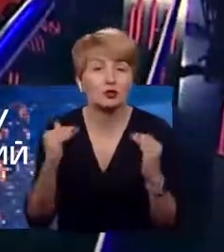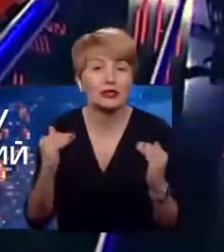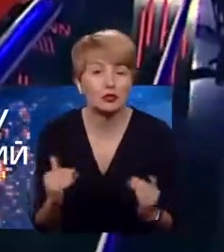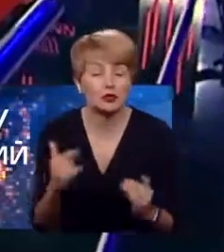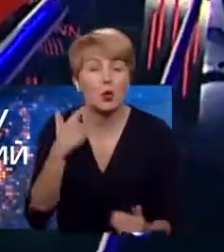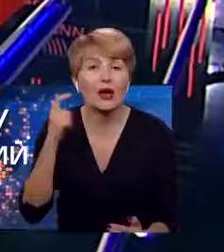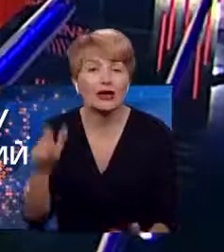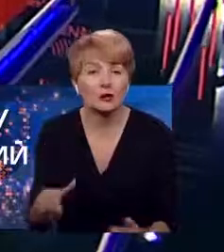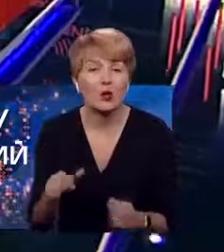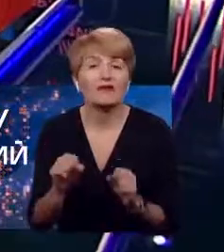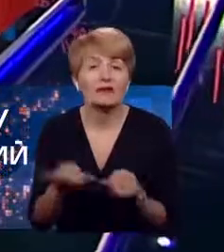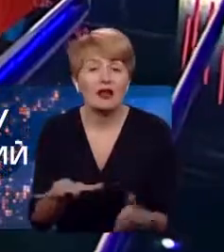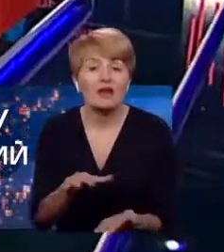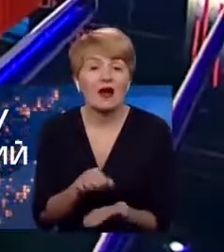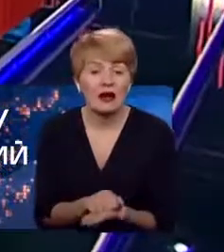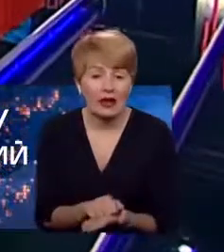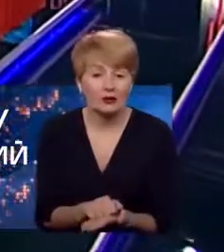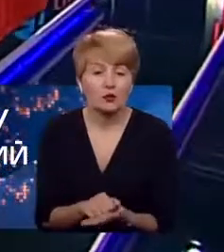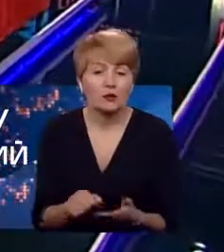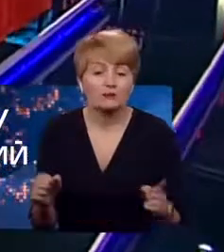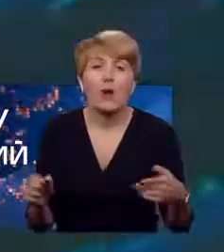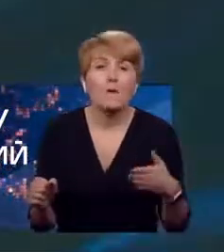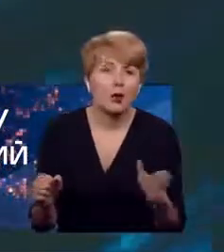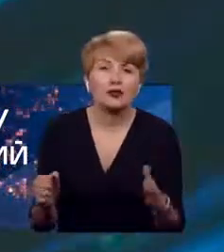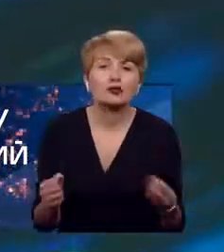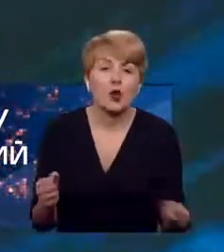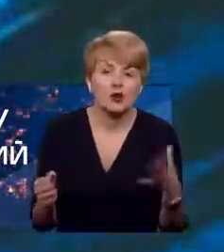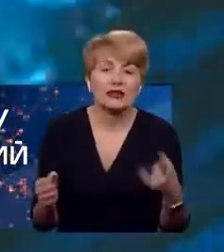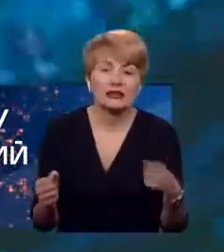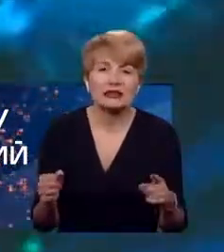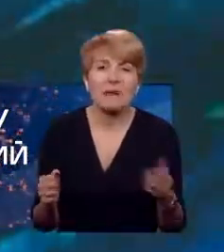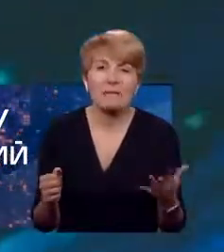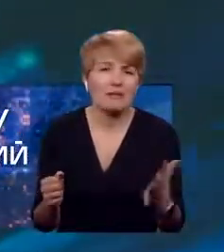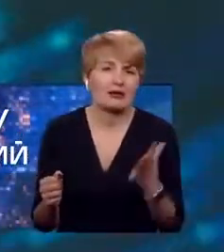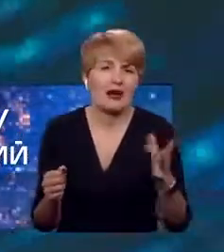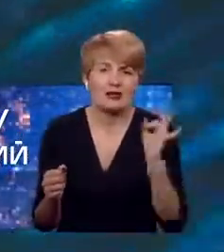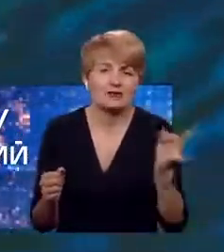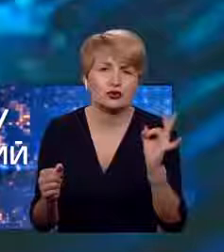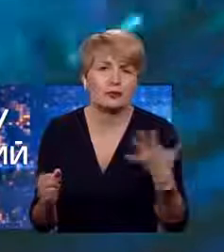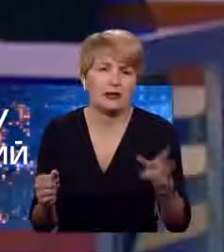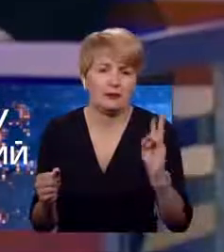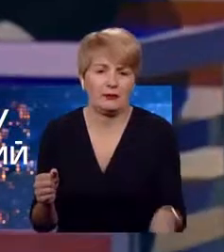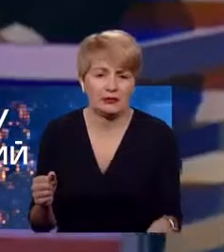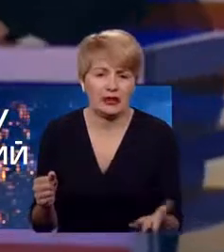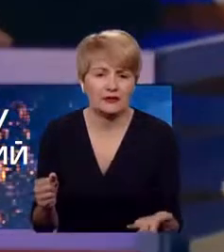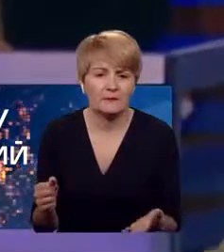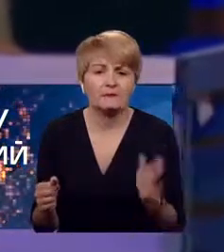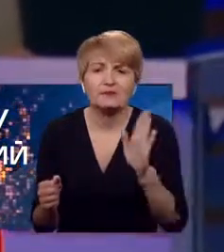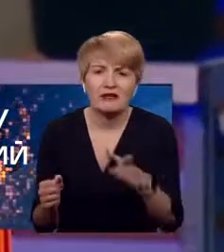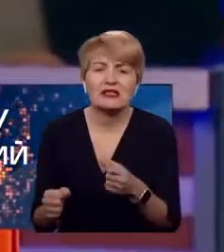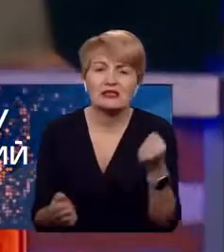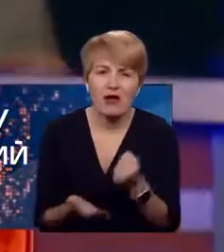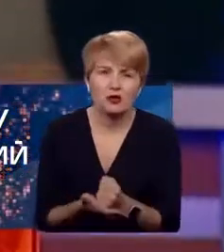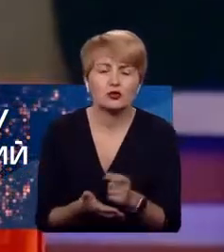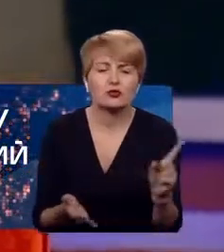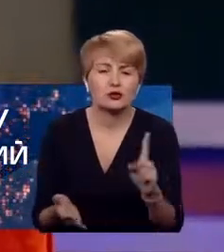Україна віддала в оренду базу в Севастополі. Тут звучать політичні оцінки, і це вже п'ятий раз звучить, треба це припиняти. Ви стверджуєте,